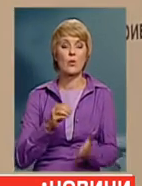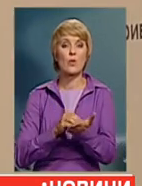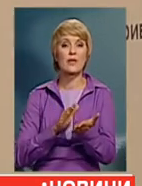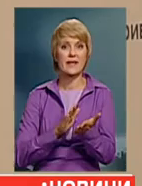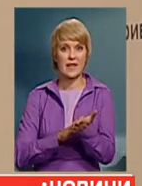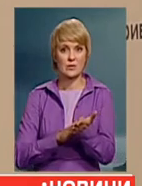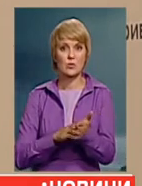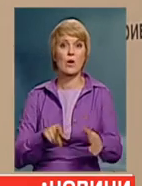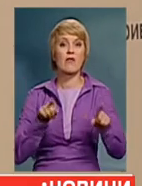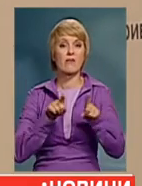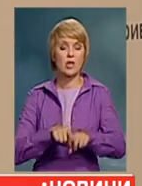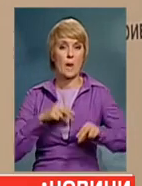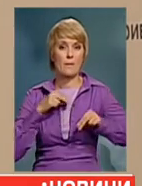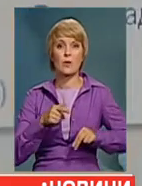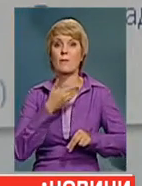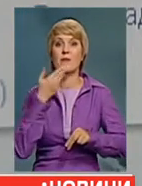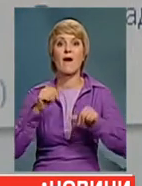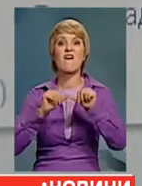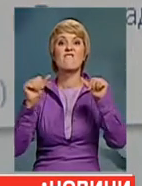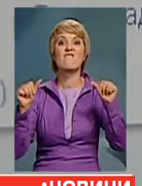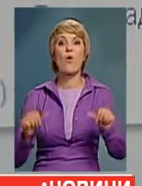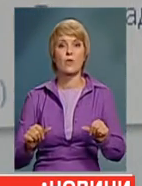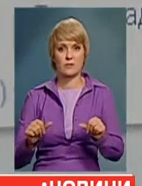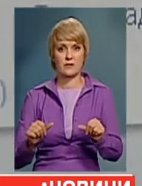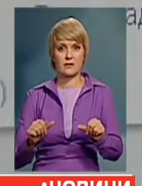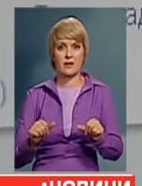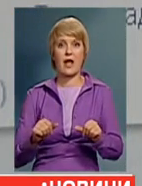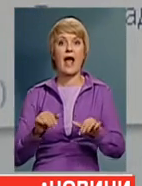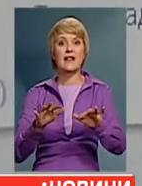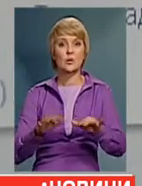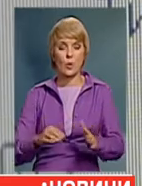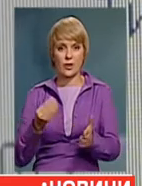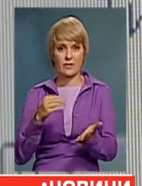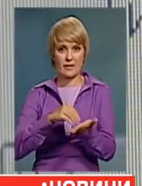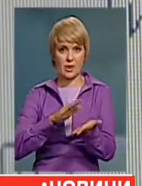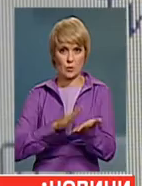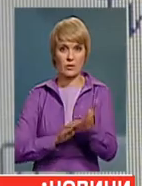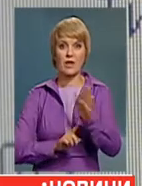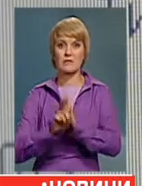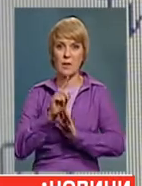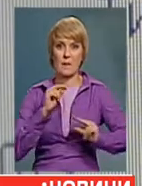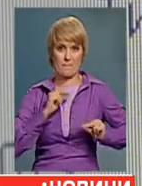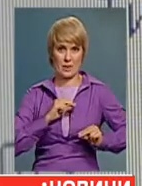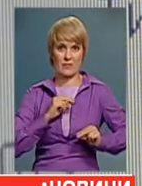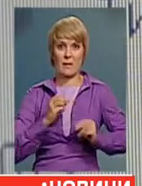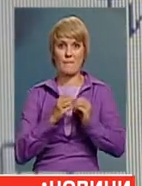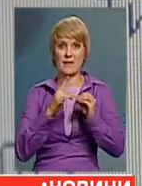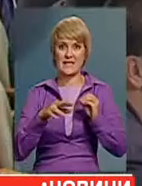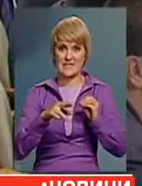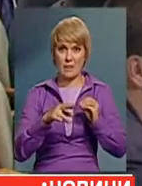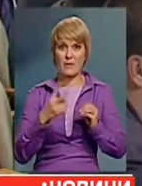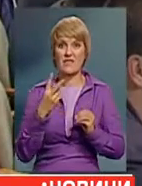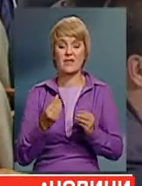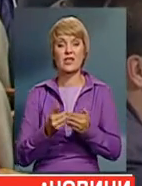форм, які були подані, коли система працювала без сертифіката безпеки. Електронне декларування мало запрацювати ще 15 серпня, однак за 2 дні